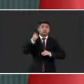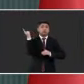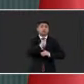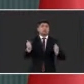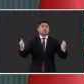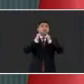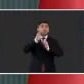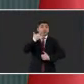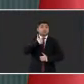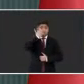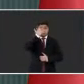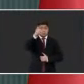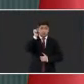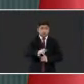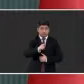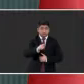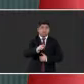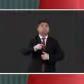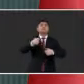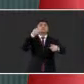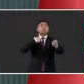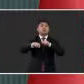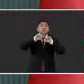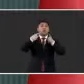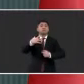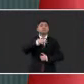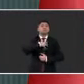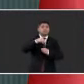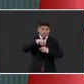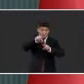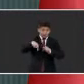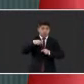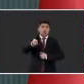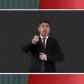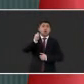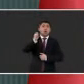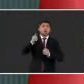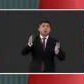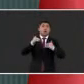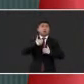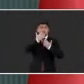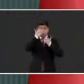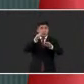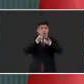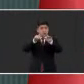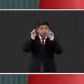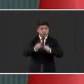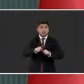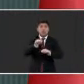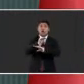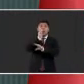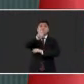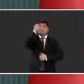yaparak esnaf ve sanatkarlarımızı kredi paketleriyle destekleyerek hayat